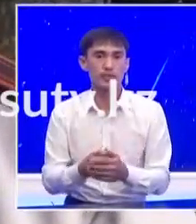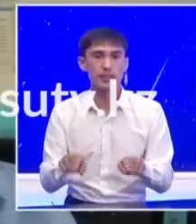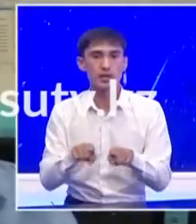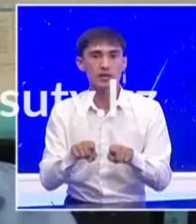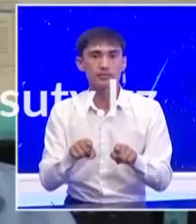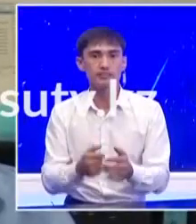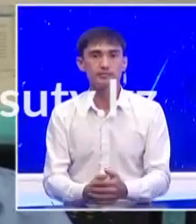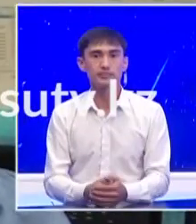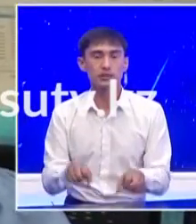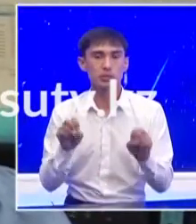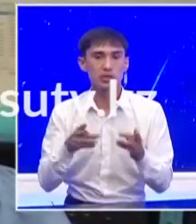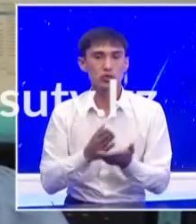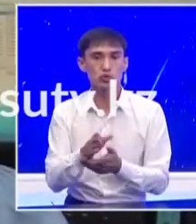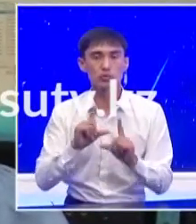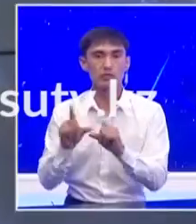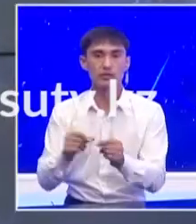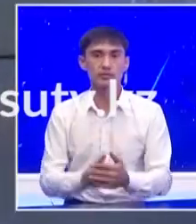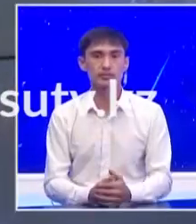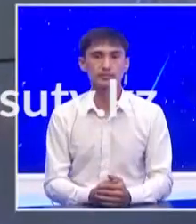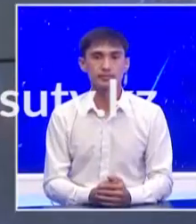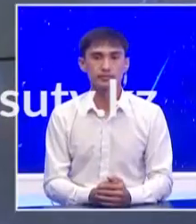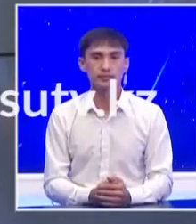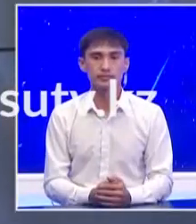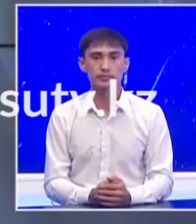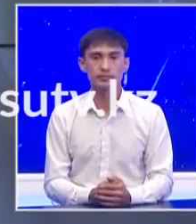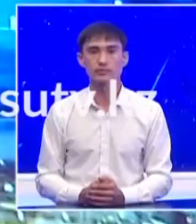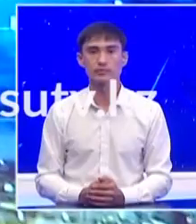служб. Антон Хатиновский, телеканал ЖТСУ, Талдыкурган.